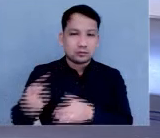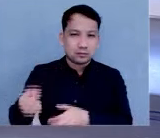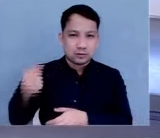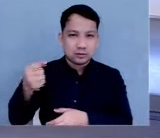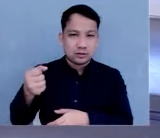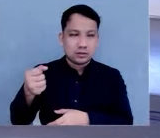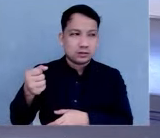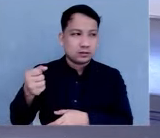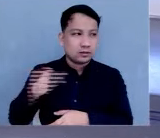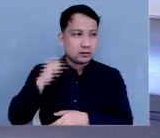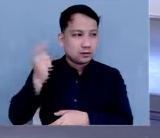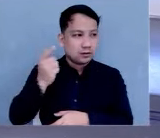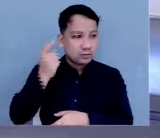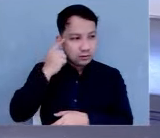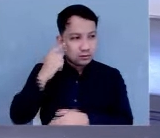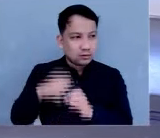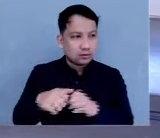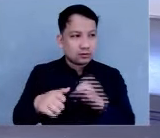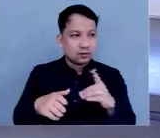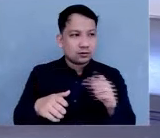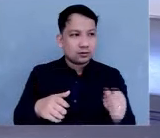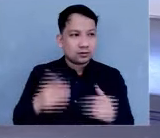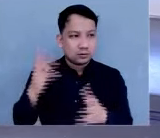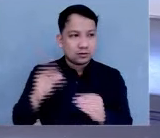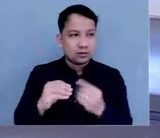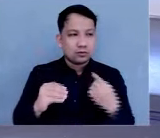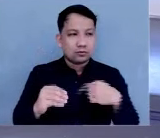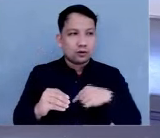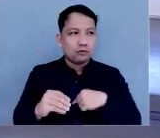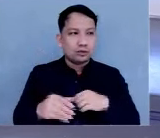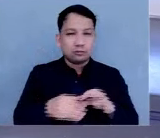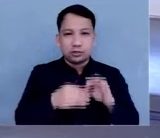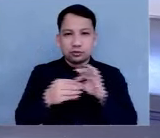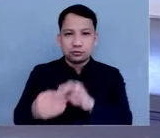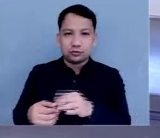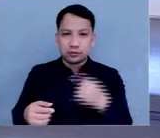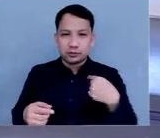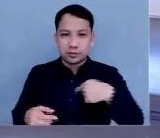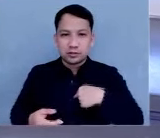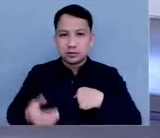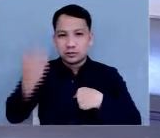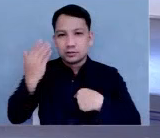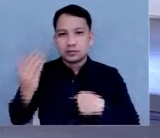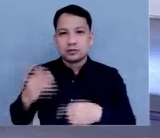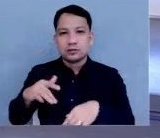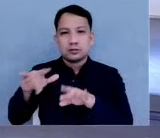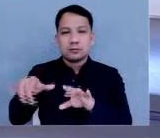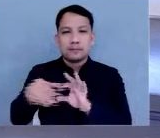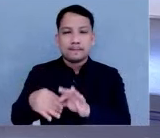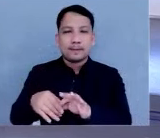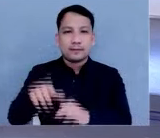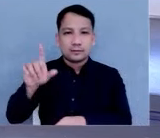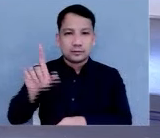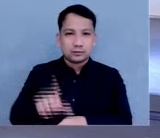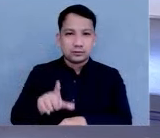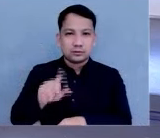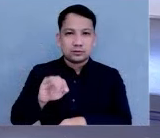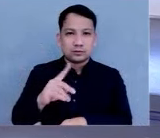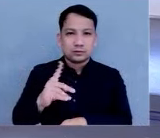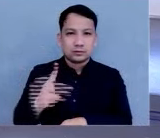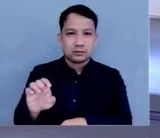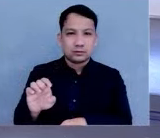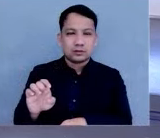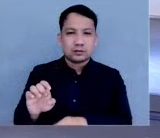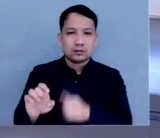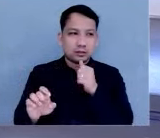estado. Ang Escoda or Sabina Shoal naman ay isang low tide elevation. Ang low tide elevation po ay hindi maaring angkinin